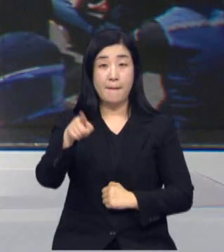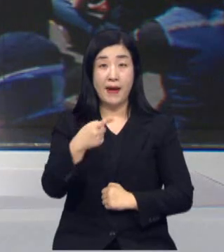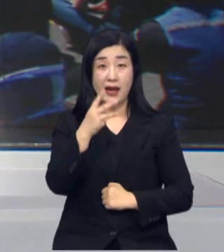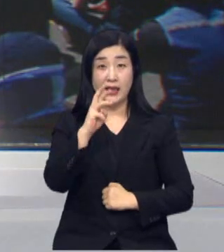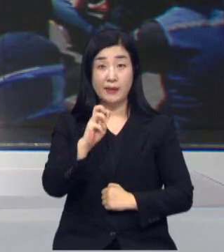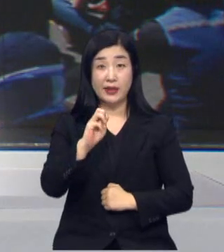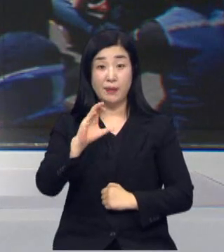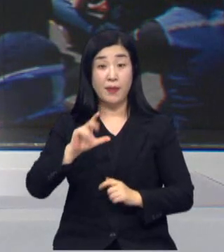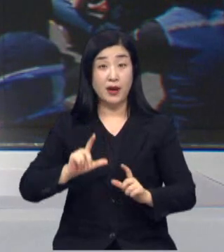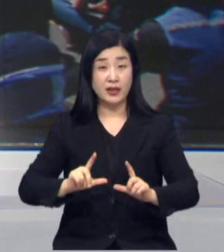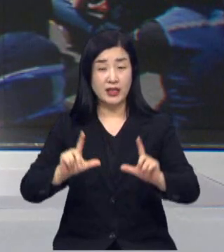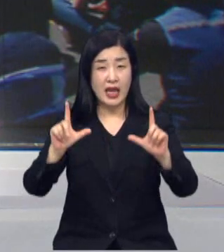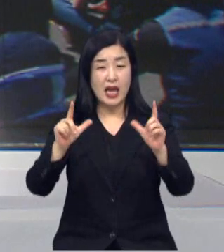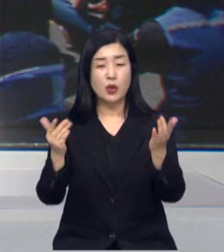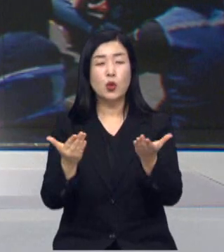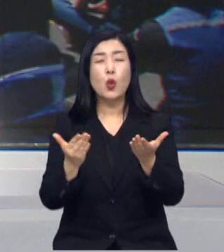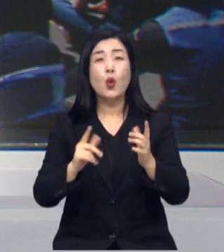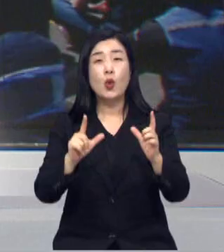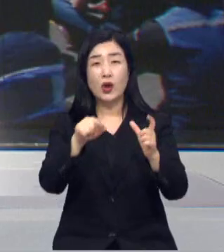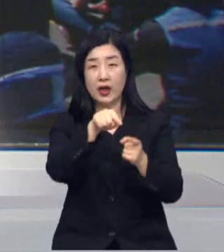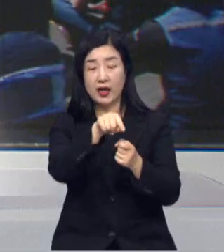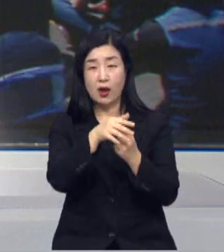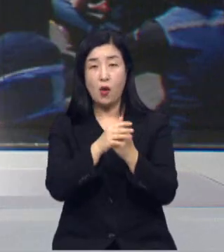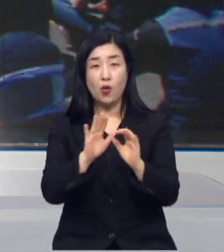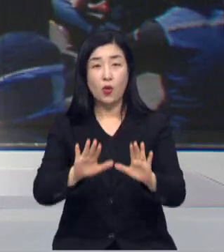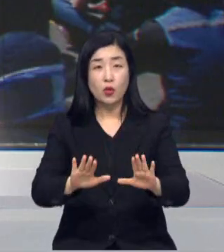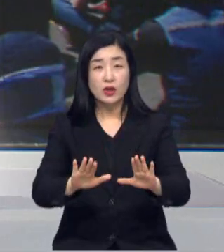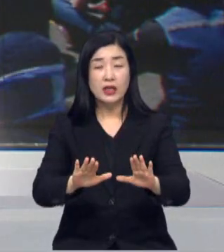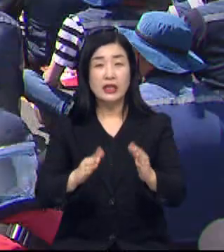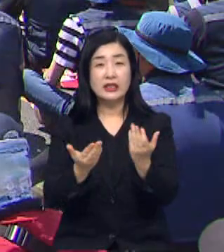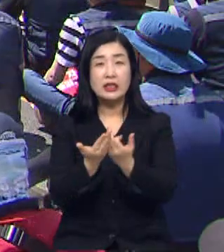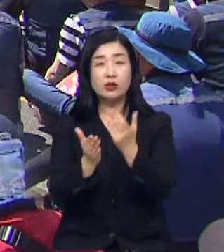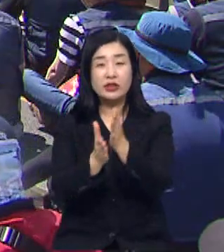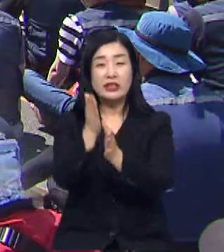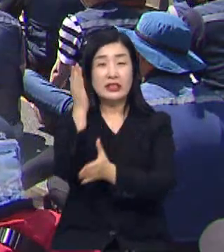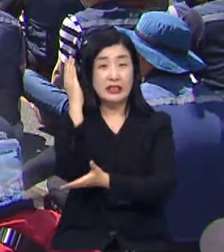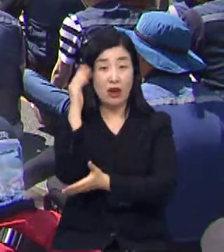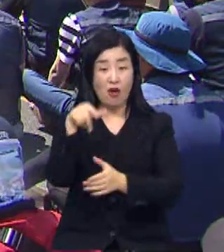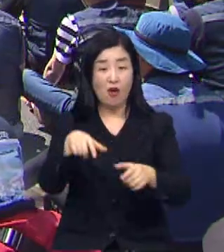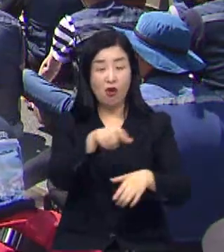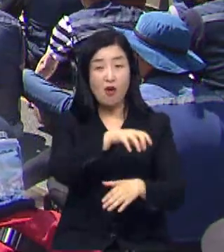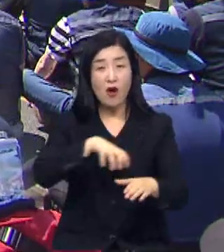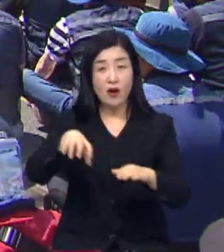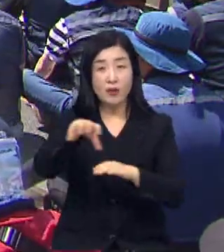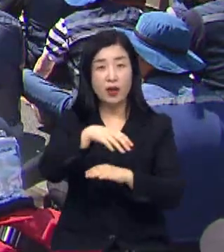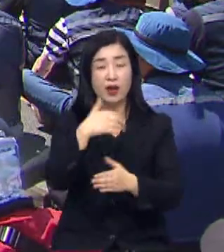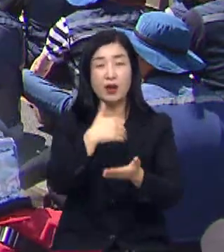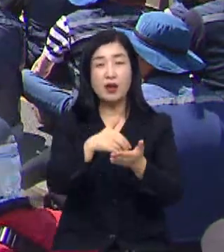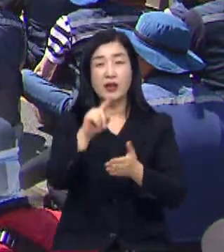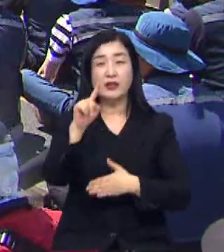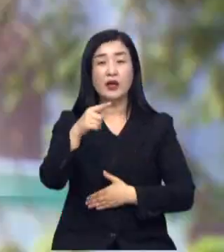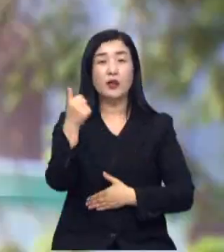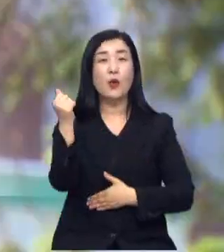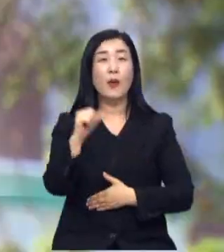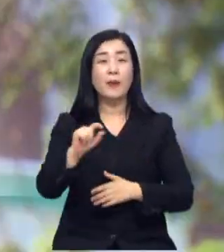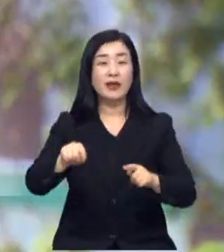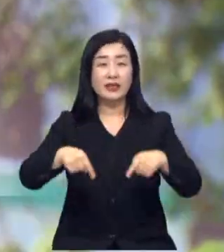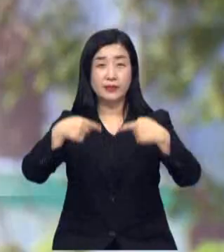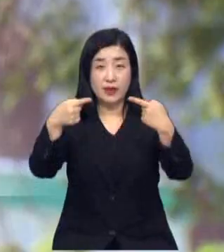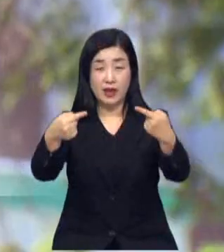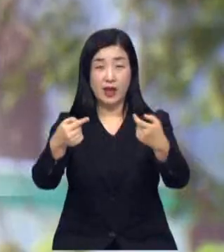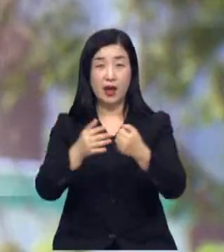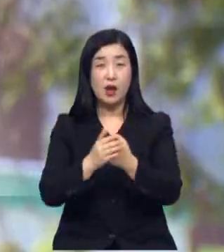133번째 세계 노동절을 맞아 민주노총 제주지역본부는 오늘 제주시청 일대에서 조합원 1,500여 명이 참석하는